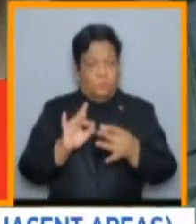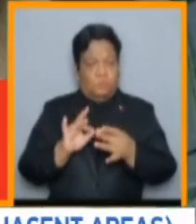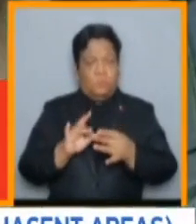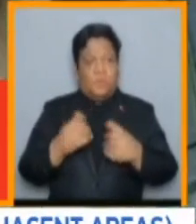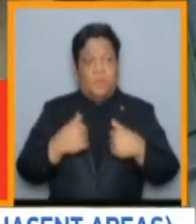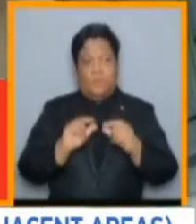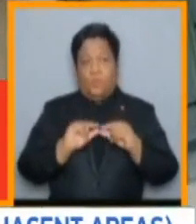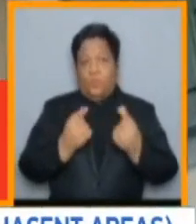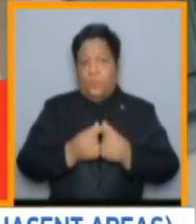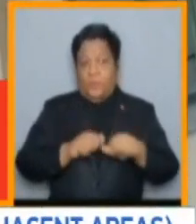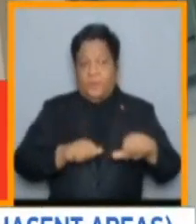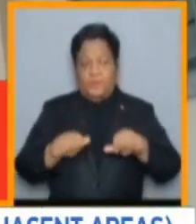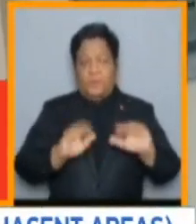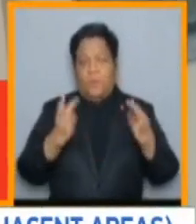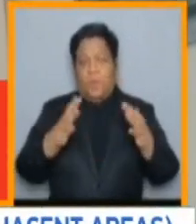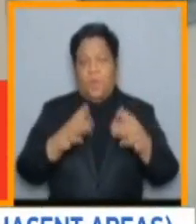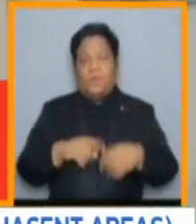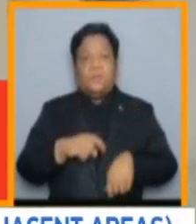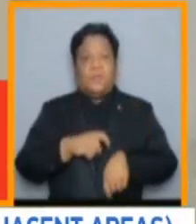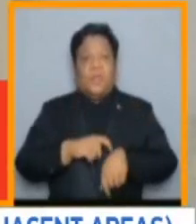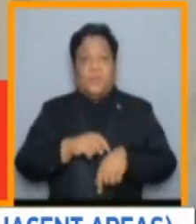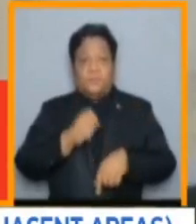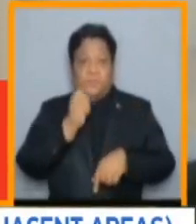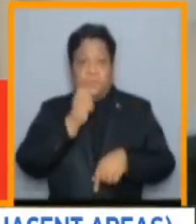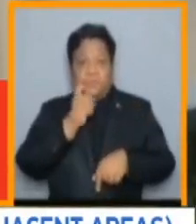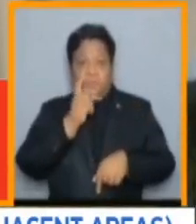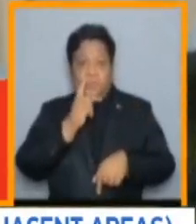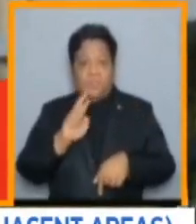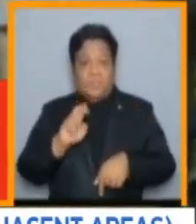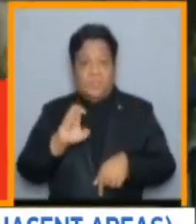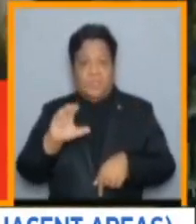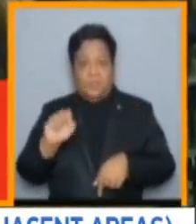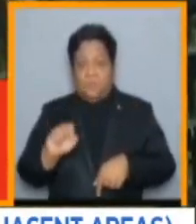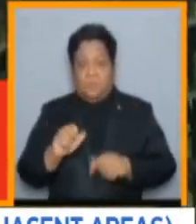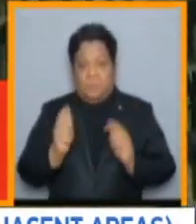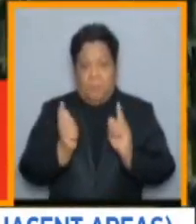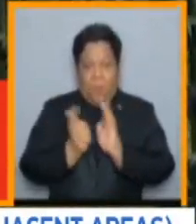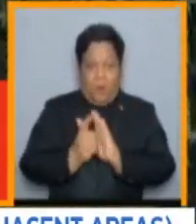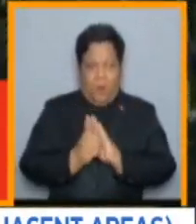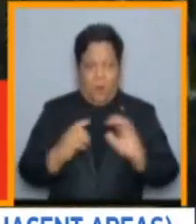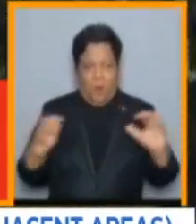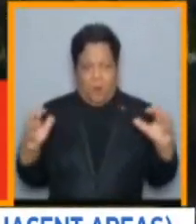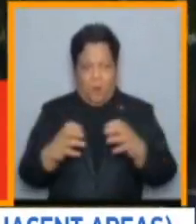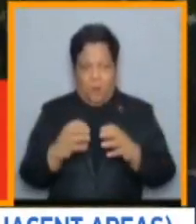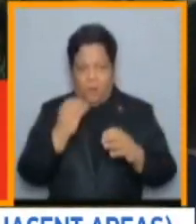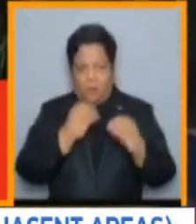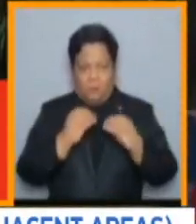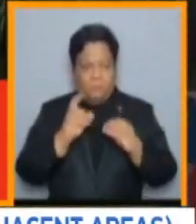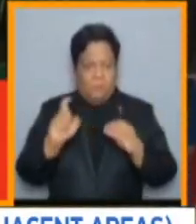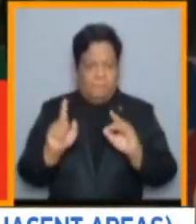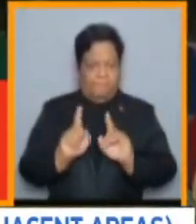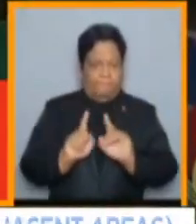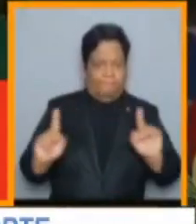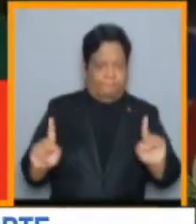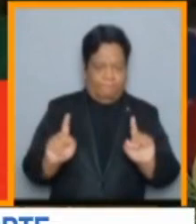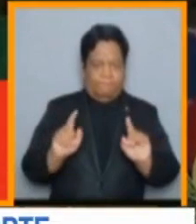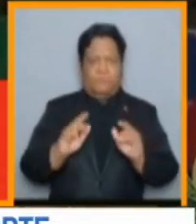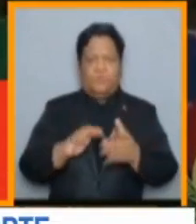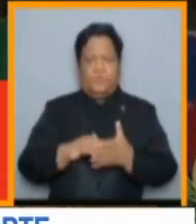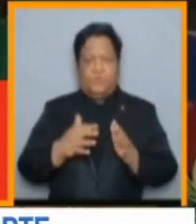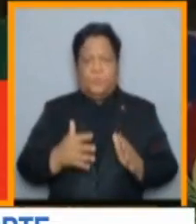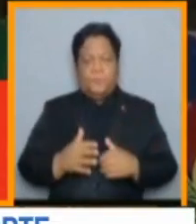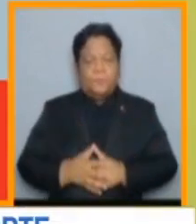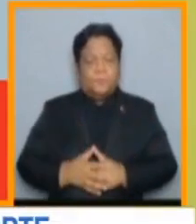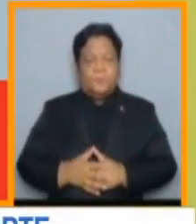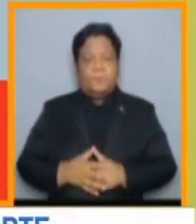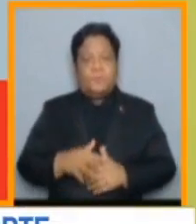recess naman, bawal rin magsama-sama habang kumakain. Kailangan pa rin daw kasing iwasan ang kumpulan ng mga estudyante. Ang mga estudyanteng pumapasok